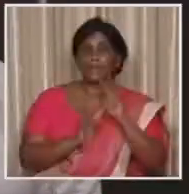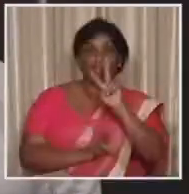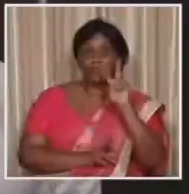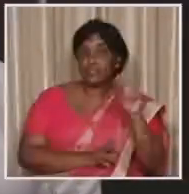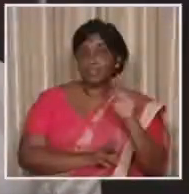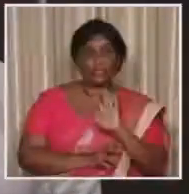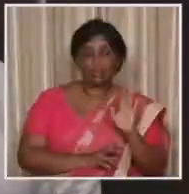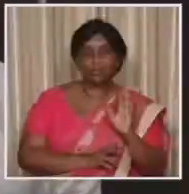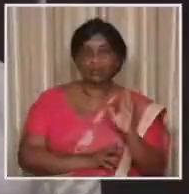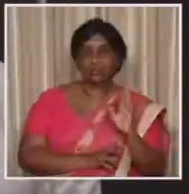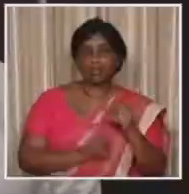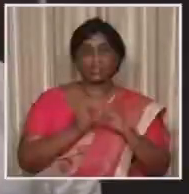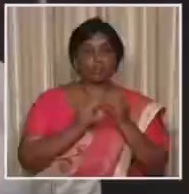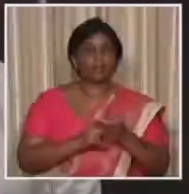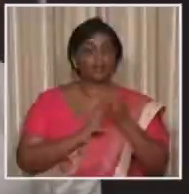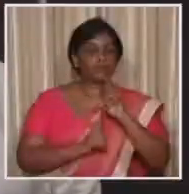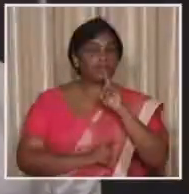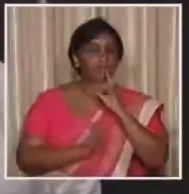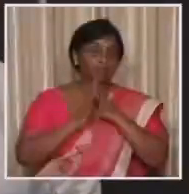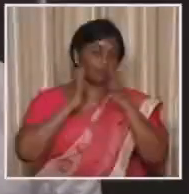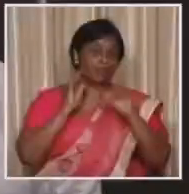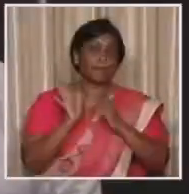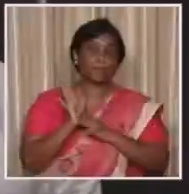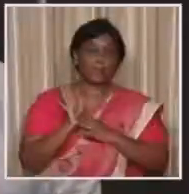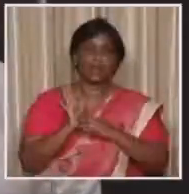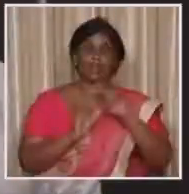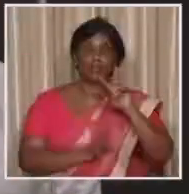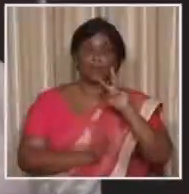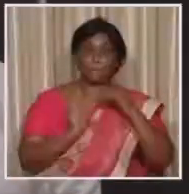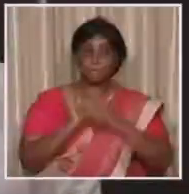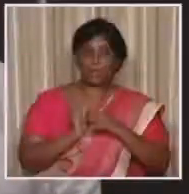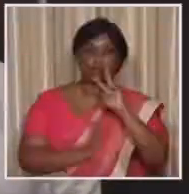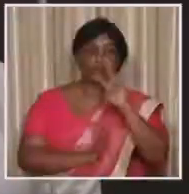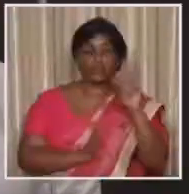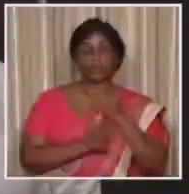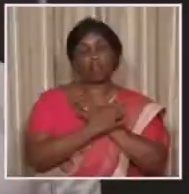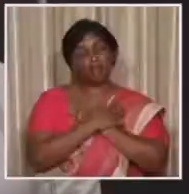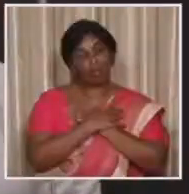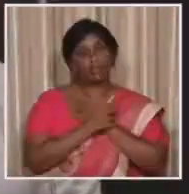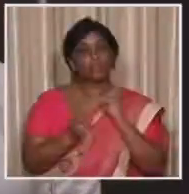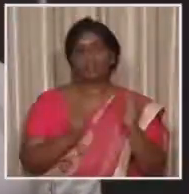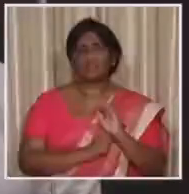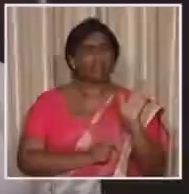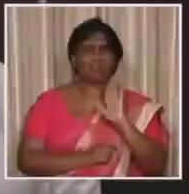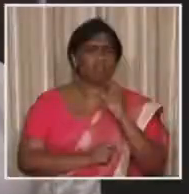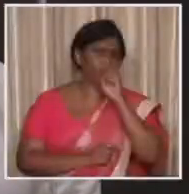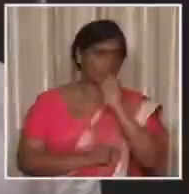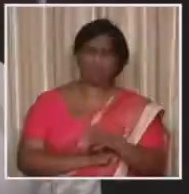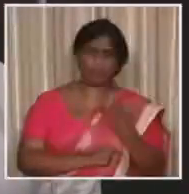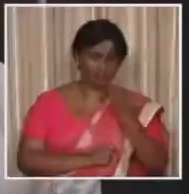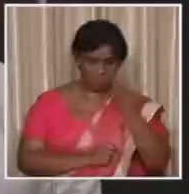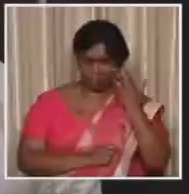නෙමෙයි. අපේ සජිත් ප්‍රේමදාස මහත්තයා ලොකුවට කිව්වා මිලියන 22ගේ ආදරේ ක්‍රීඩා ක්‍රිකට් ක්‍රීඩාව කියලා. නෑ, ඒක බොරු, ඒක වෙන්න